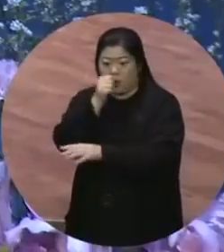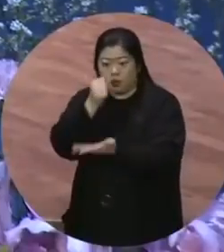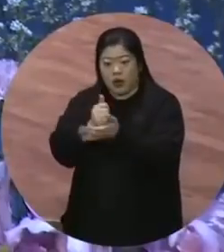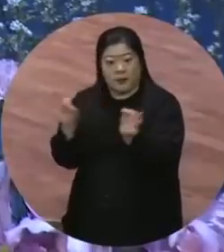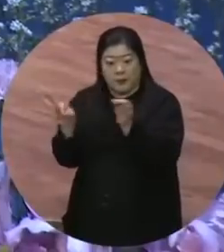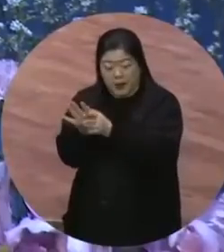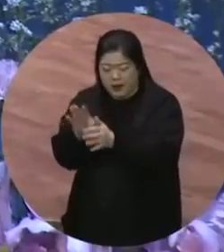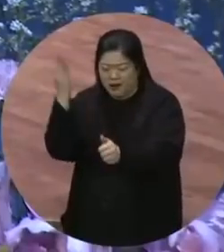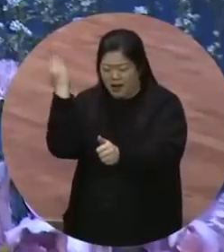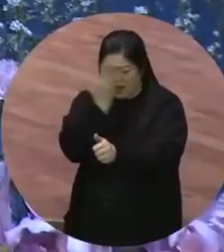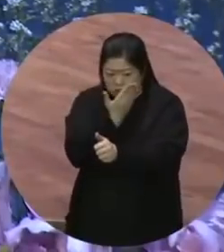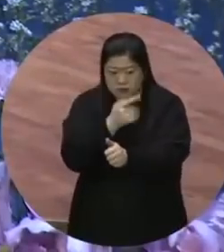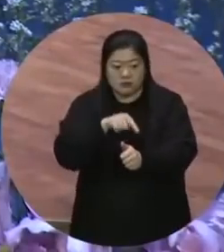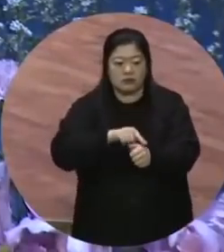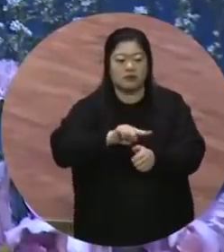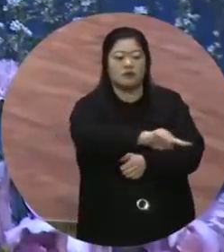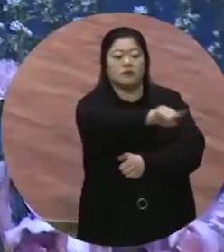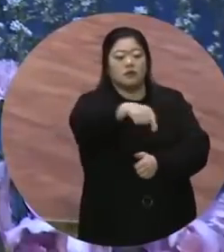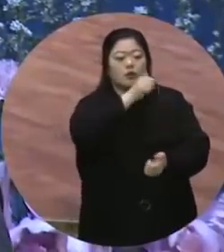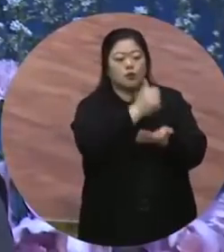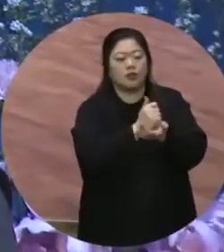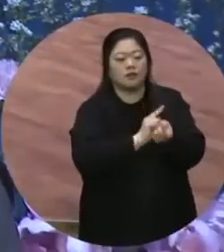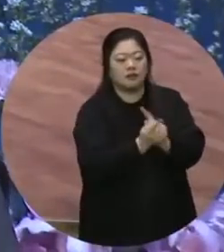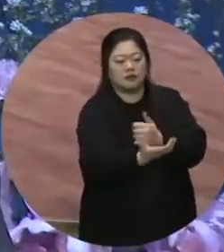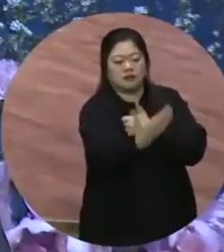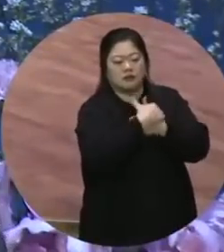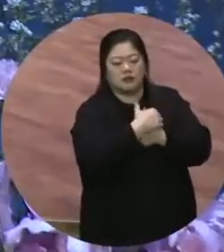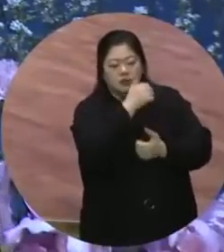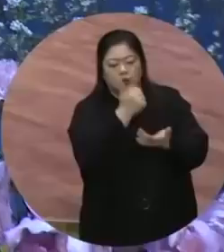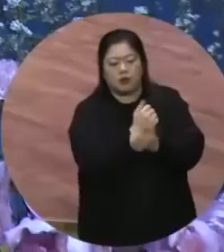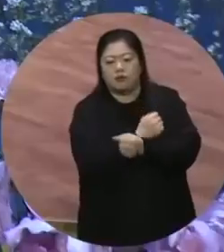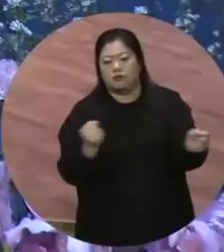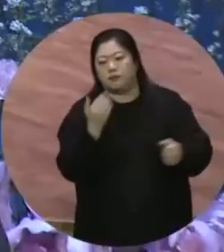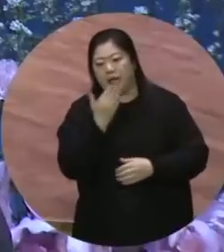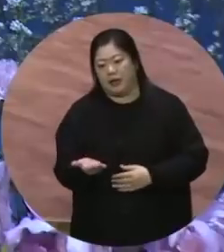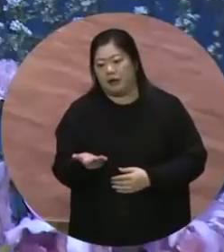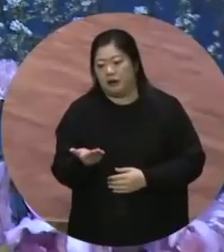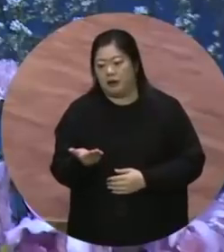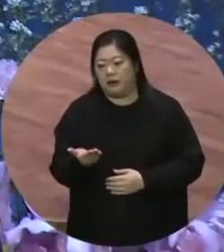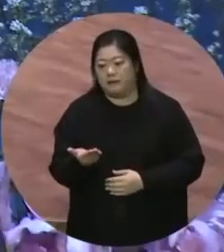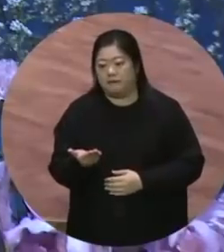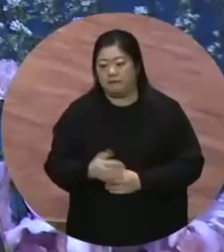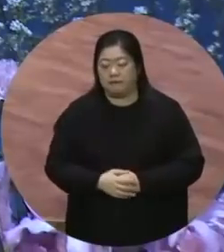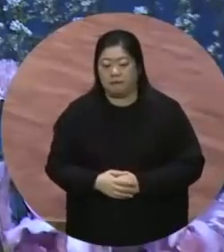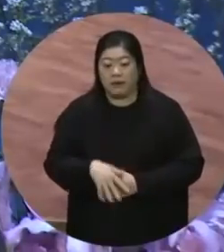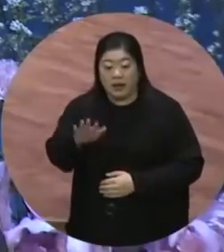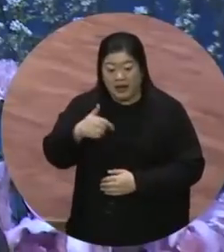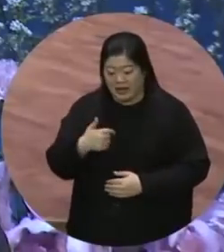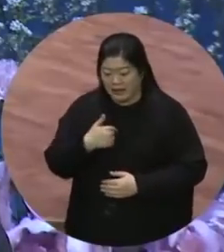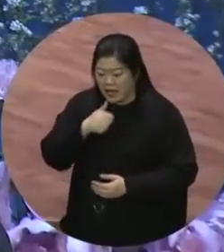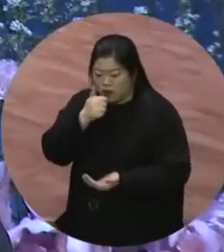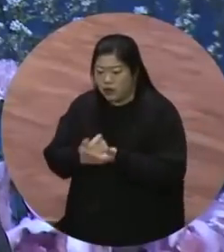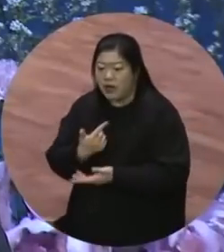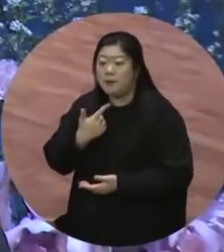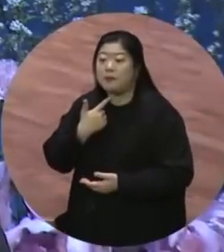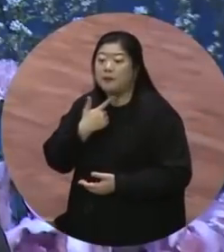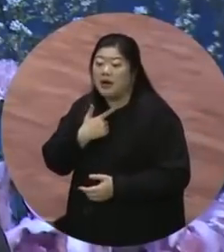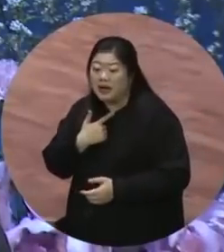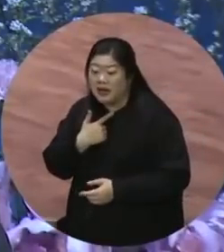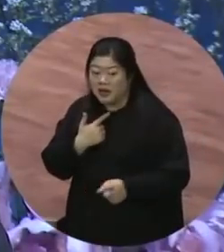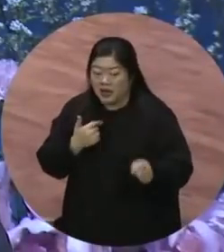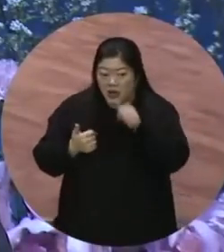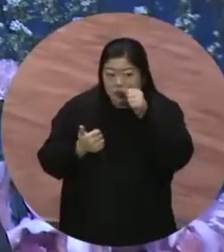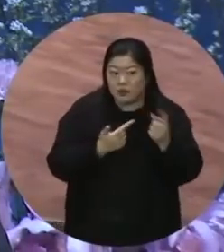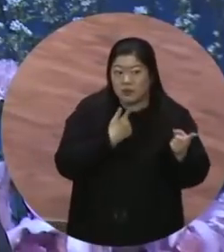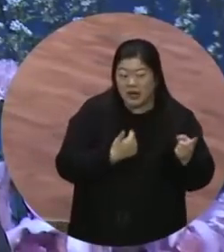있는, 죄인을 대신할 수 있는 그러한 자격이 있는 거예요. 죄인이 죄인을 용서한다, 앞뒤가 안 맞는